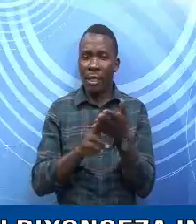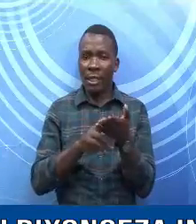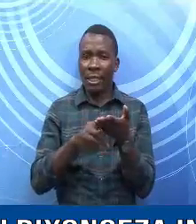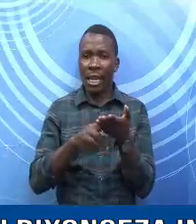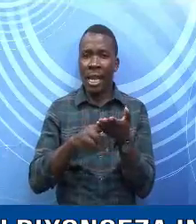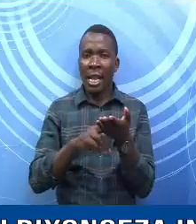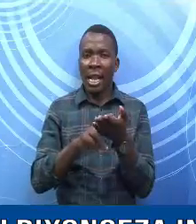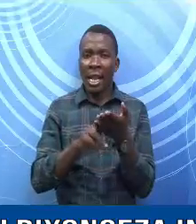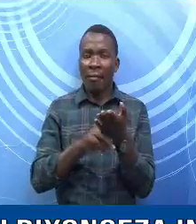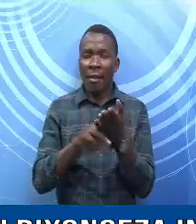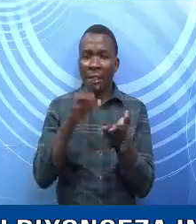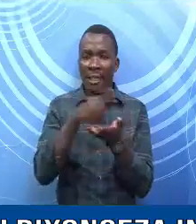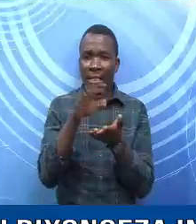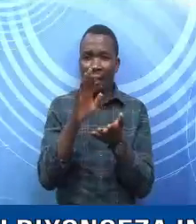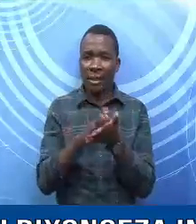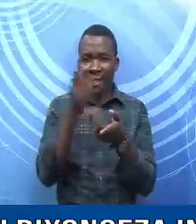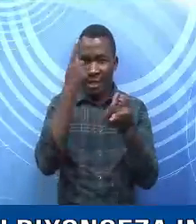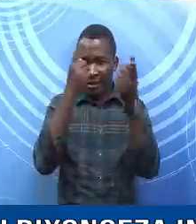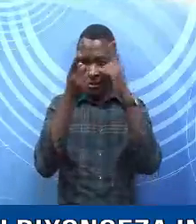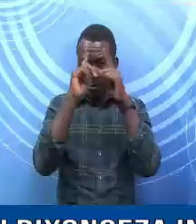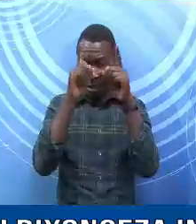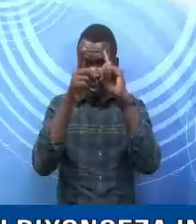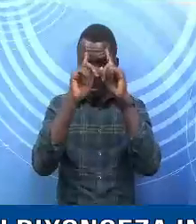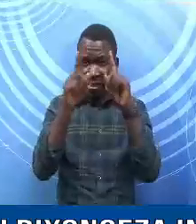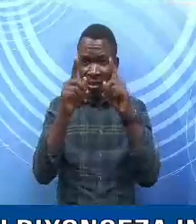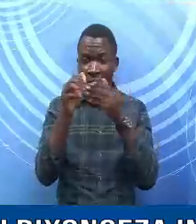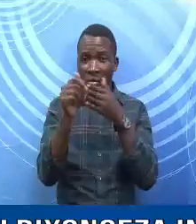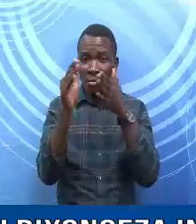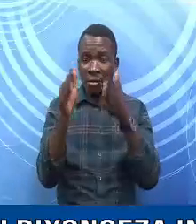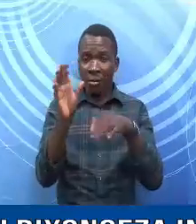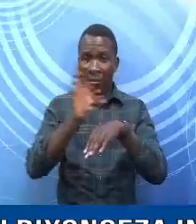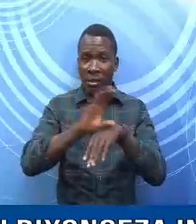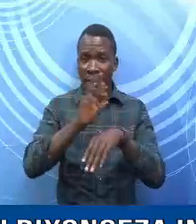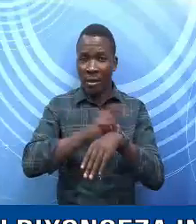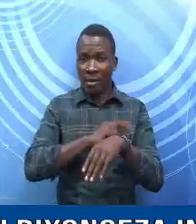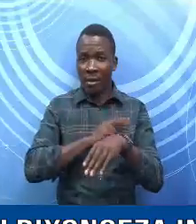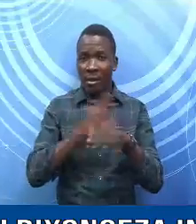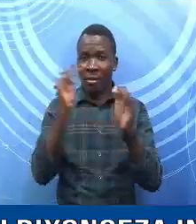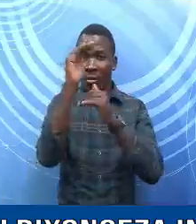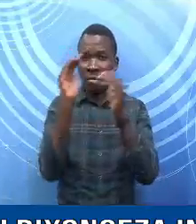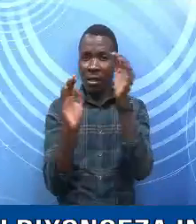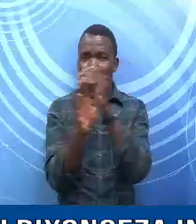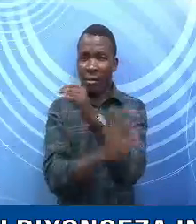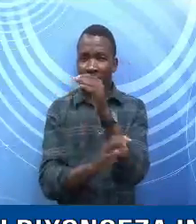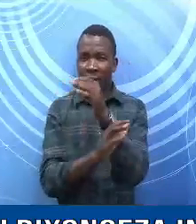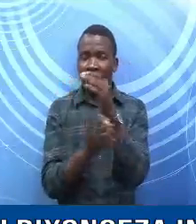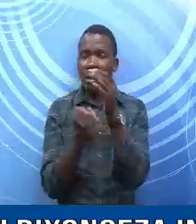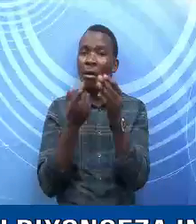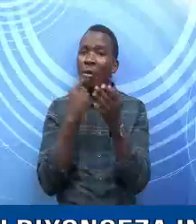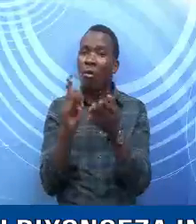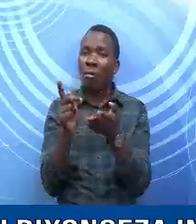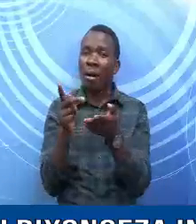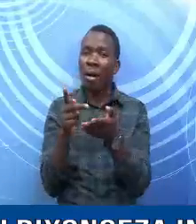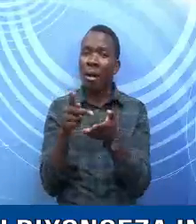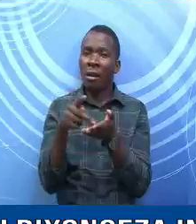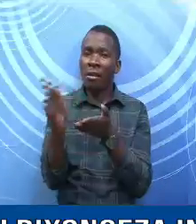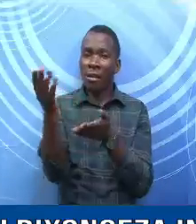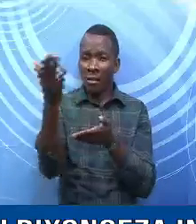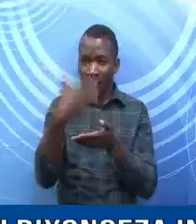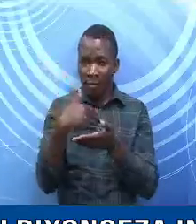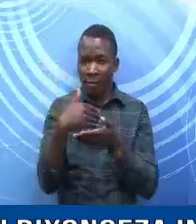bihahandi ntabahaye. Ndasaba ubuyobozi bw'abadivantiste ku rwego rw'igihugu ko bagomba kunsubiza akarengane